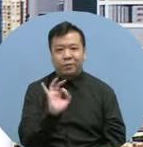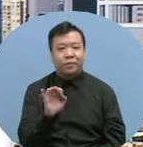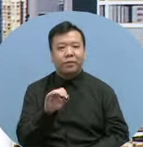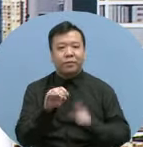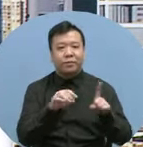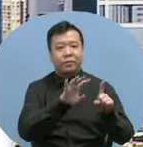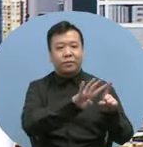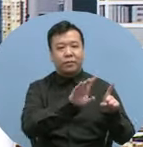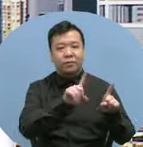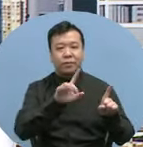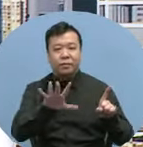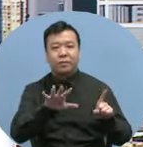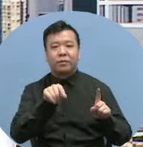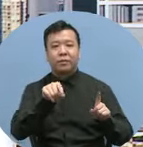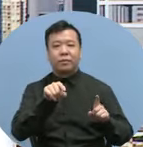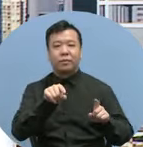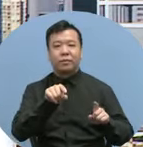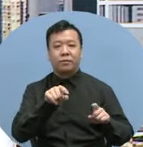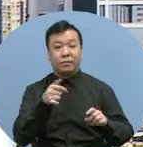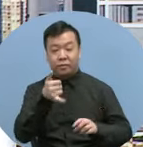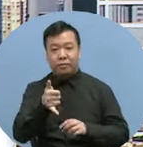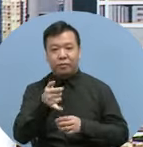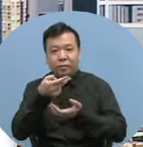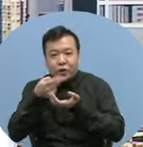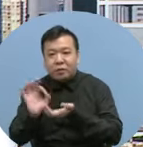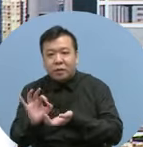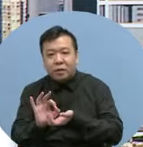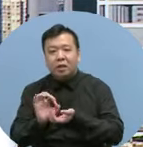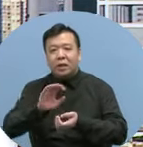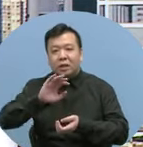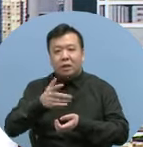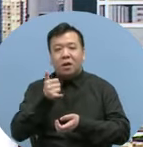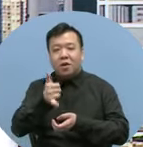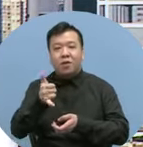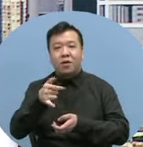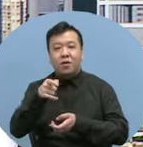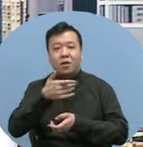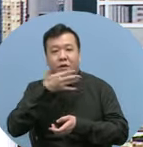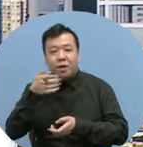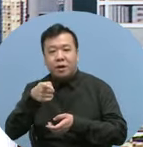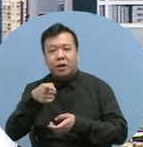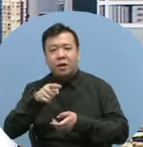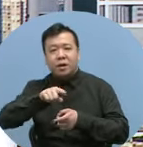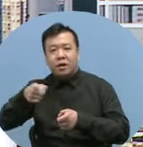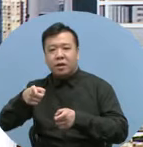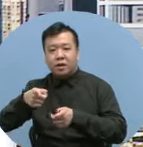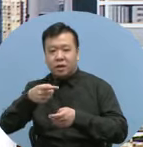咁另外1415咧，就係佢就冇去過登記，不過就去咗平石村嘅一間